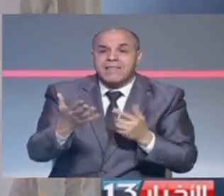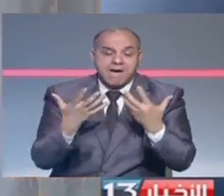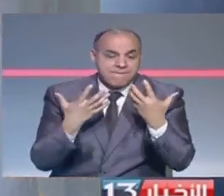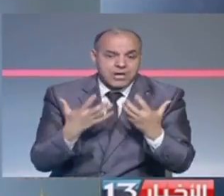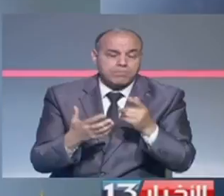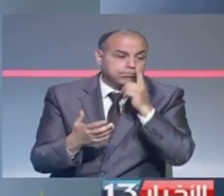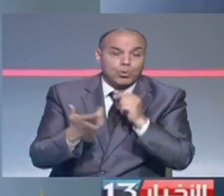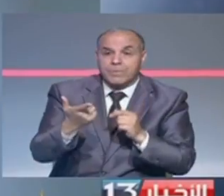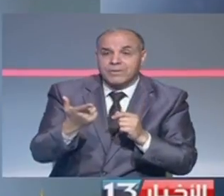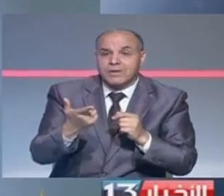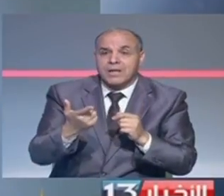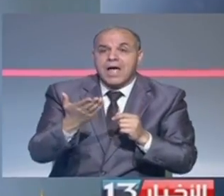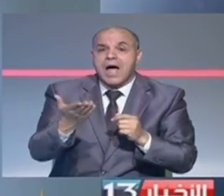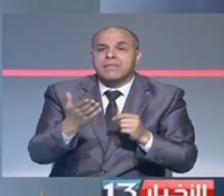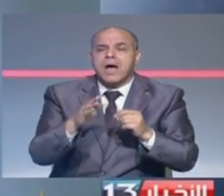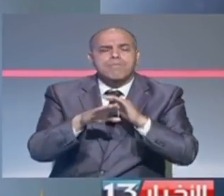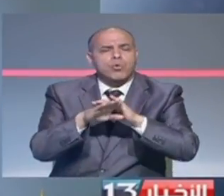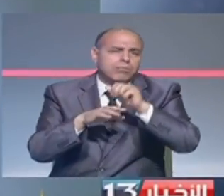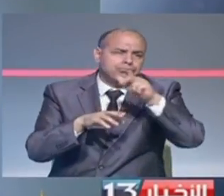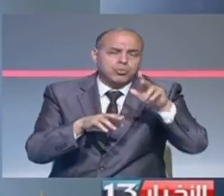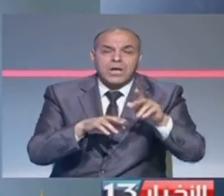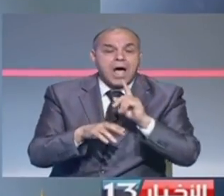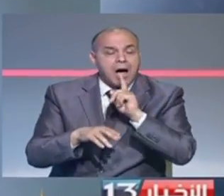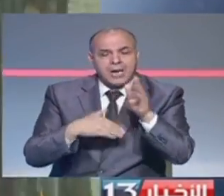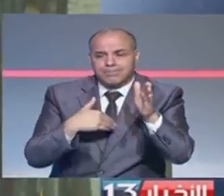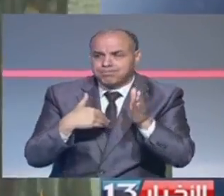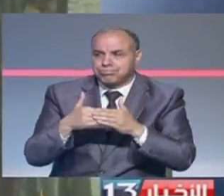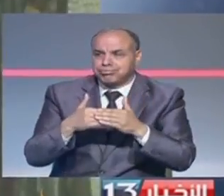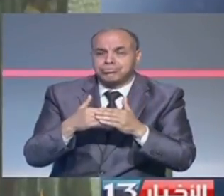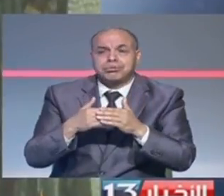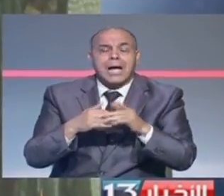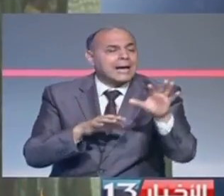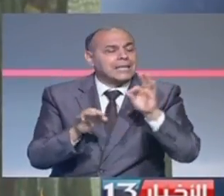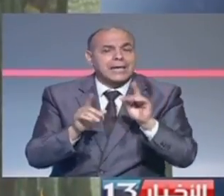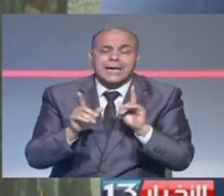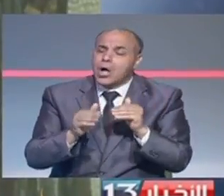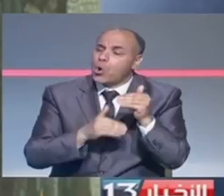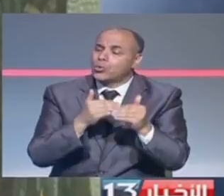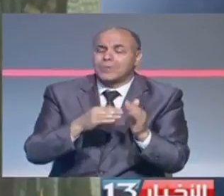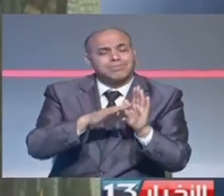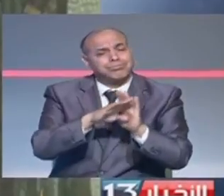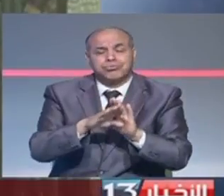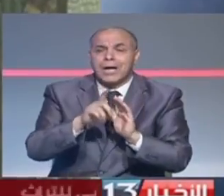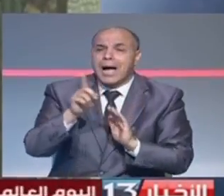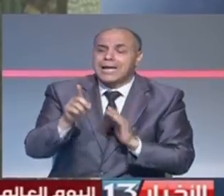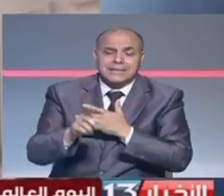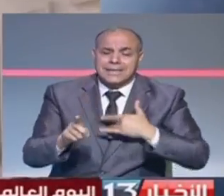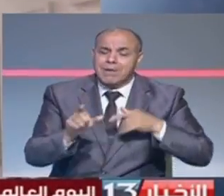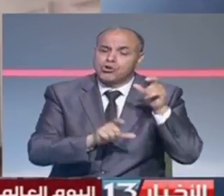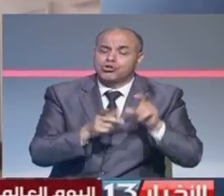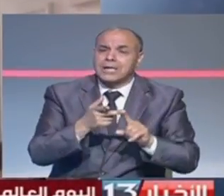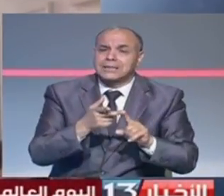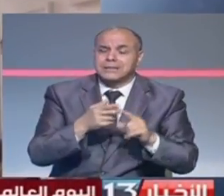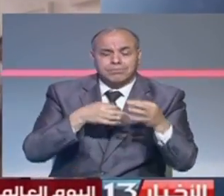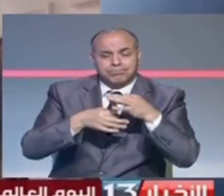الصلب الذي يت ما هي ومحتوياتها قرارا الغرقى لم يكن اختيارا ولكنه خطوه احترازيه بسلامه الزوار من